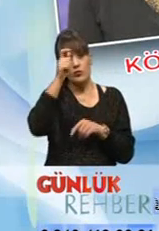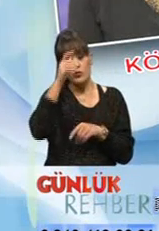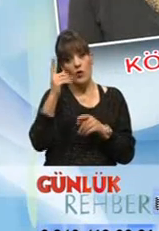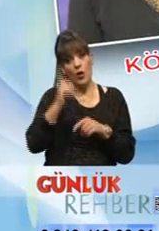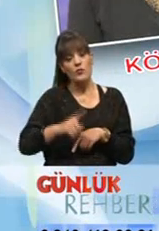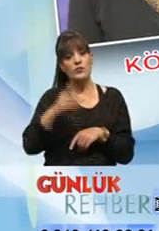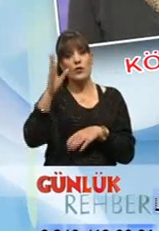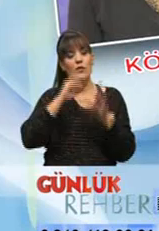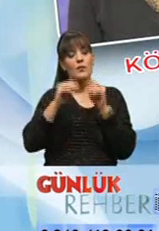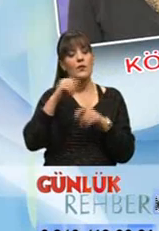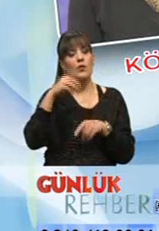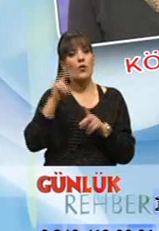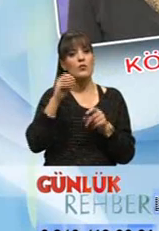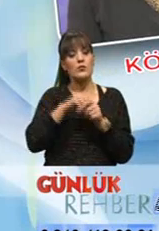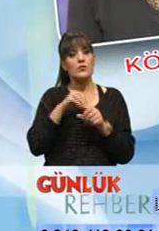öğrenilmesi konusunda?